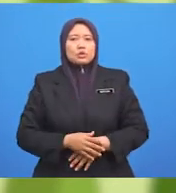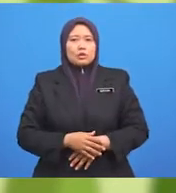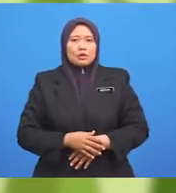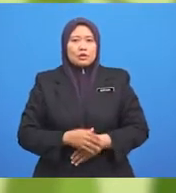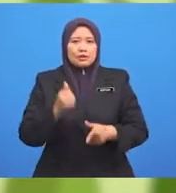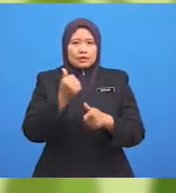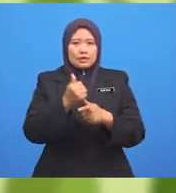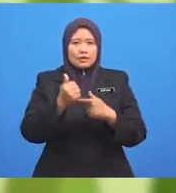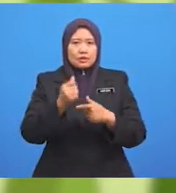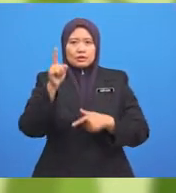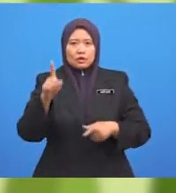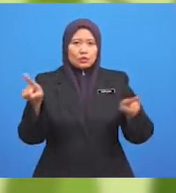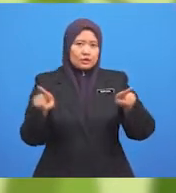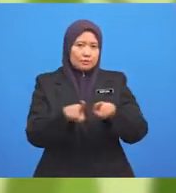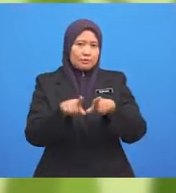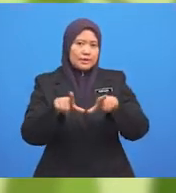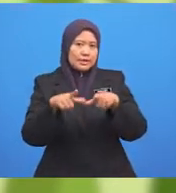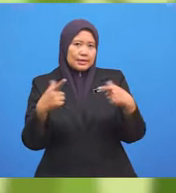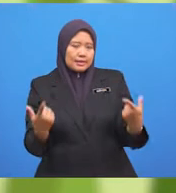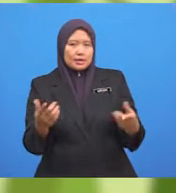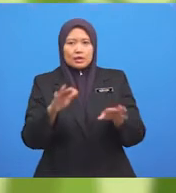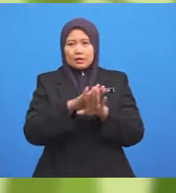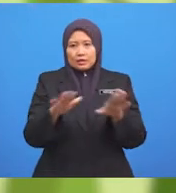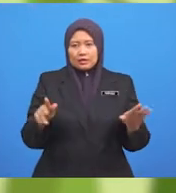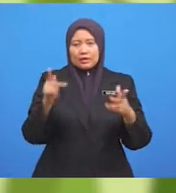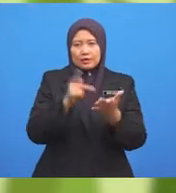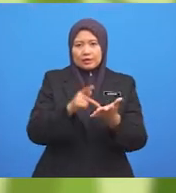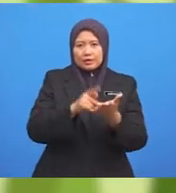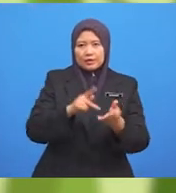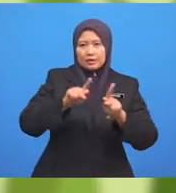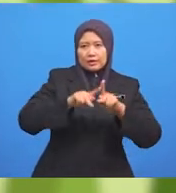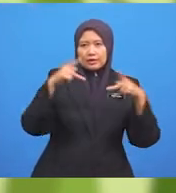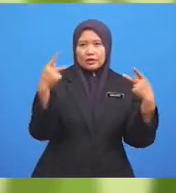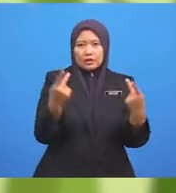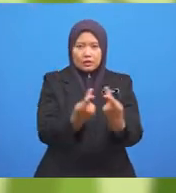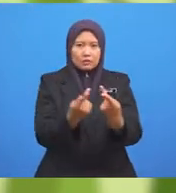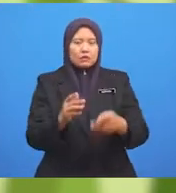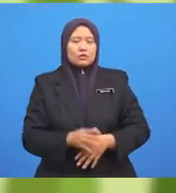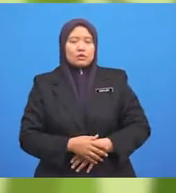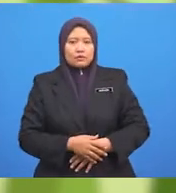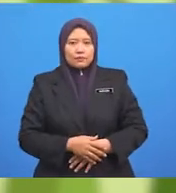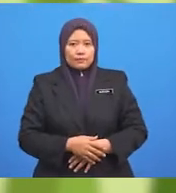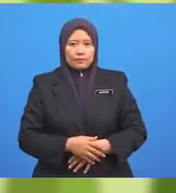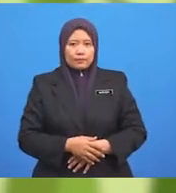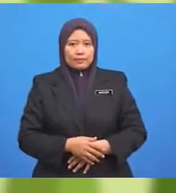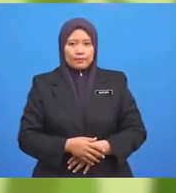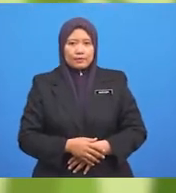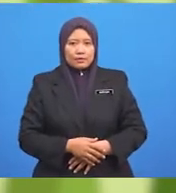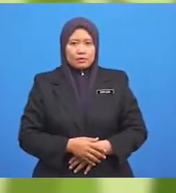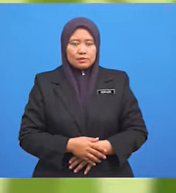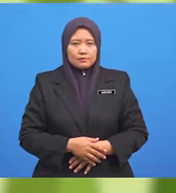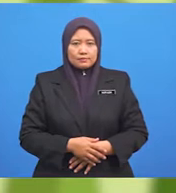lain tanpa mengira kaum supaya tidak timbul perselisihan faham dan